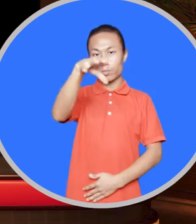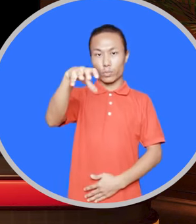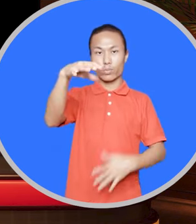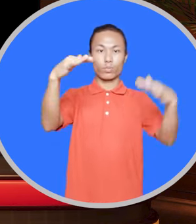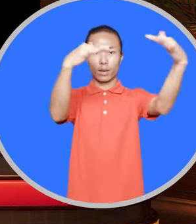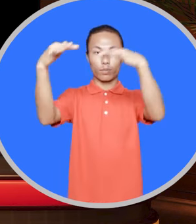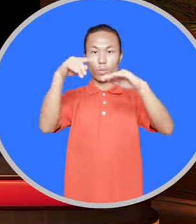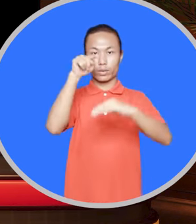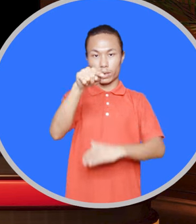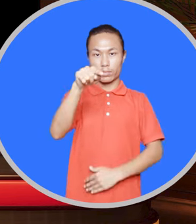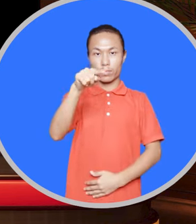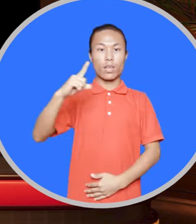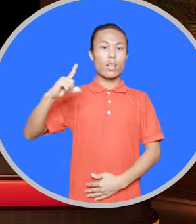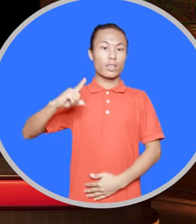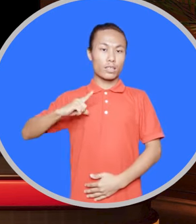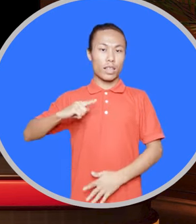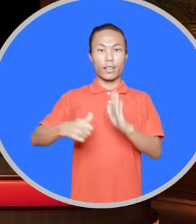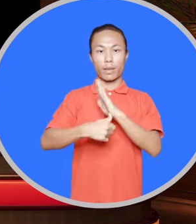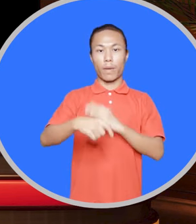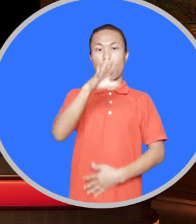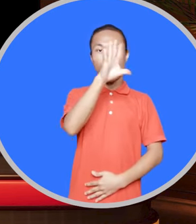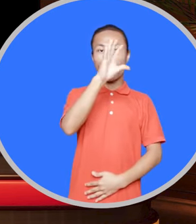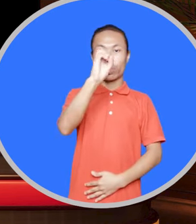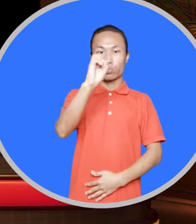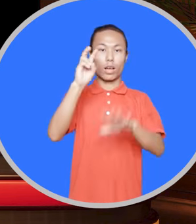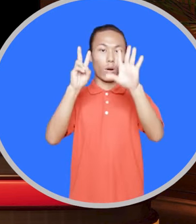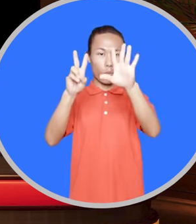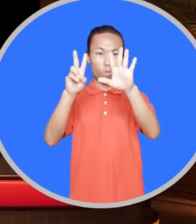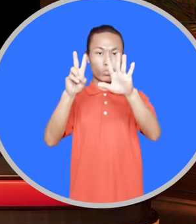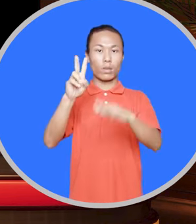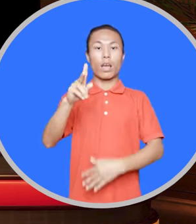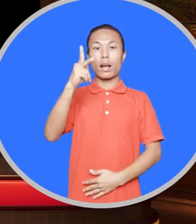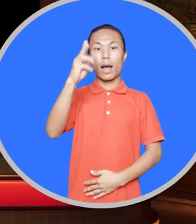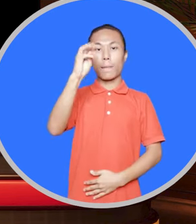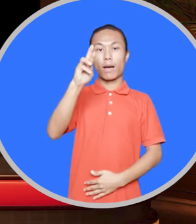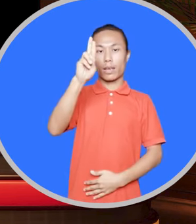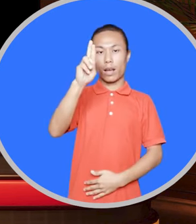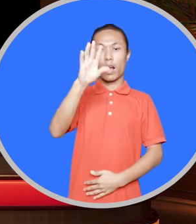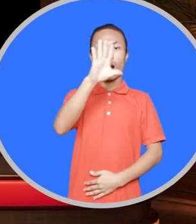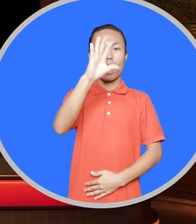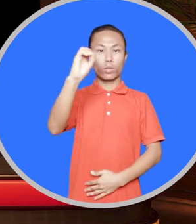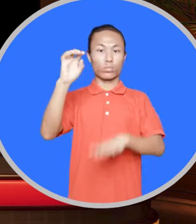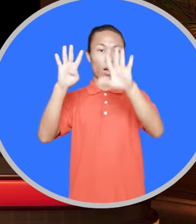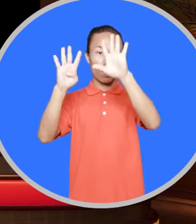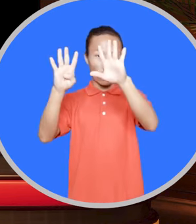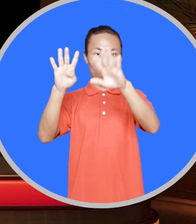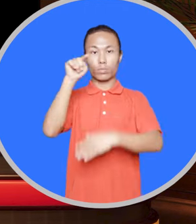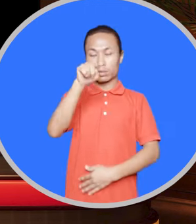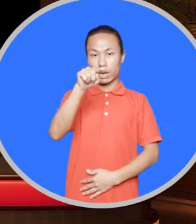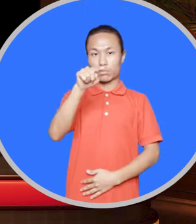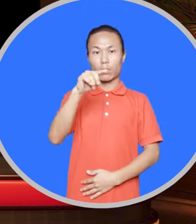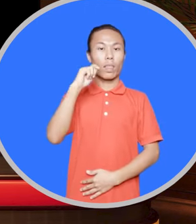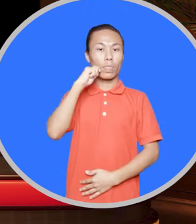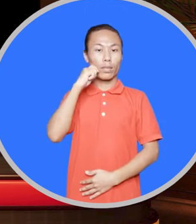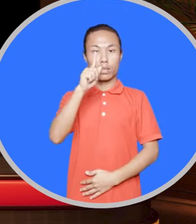အာမတ509တက်နဲ့ခမာယ509တက်မှဗိုလ်ကြီးဝေလင်းမှဗိုလ်အောင်ကျော်ထွန်းဒုတက်ချက်အောင်မျိုးထွန်းအပါအဝ